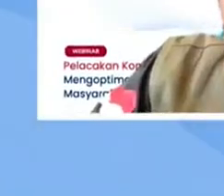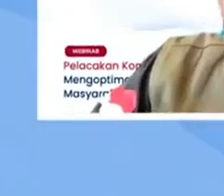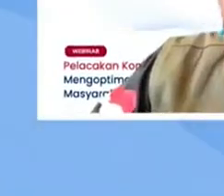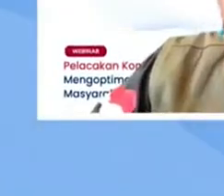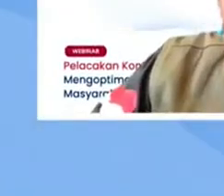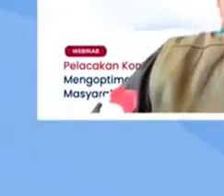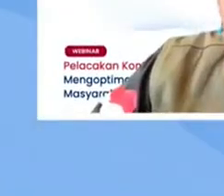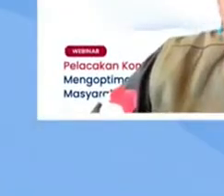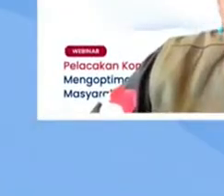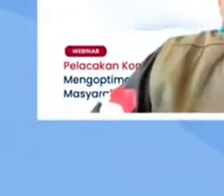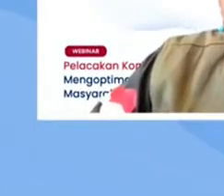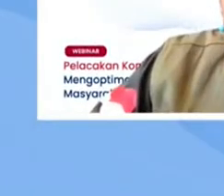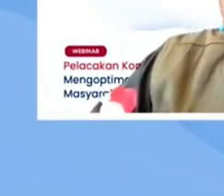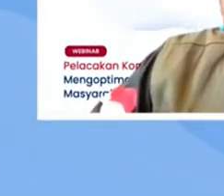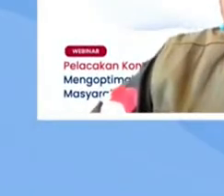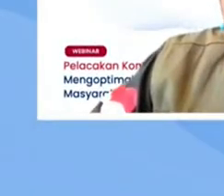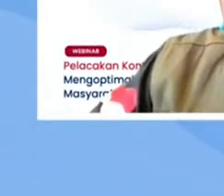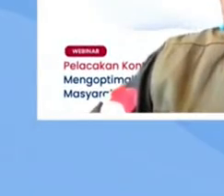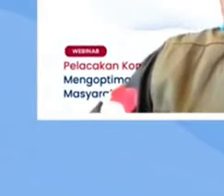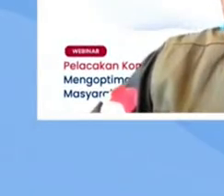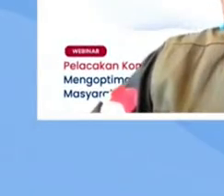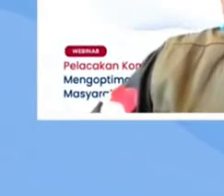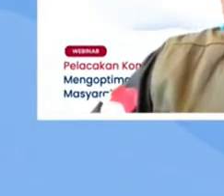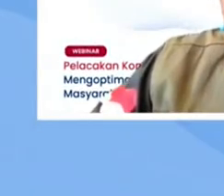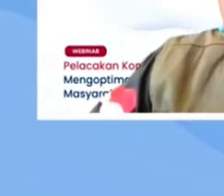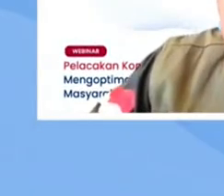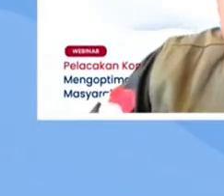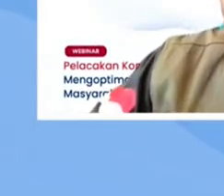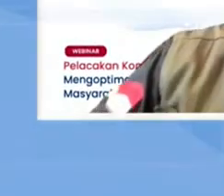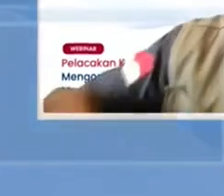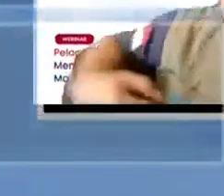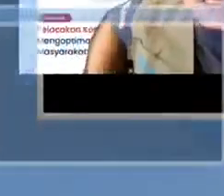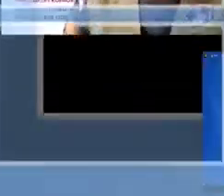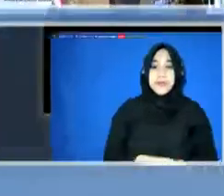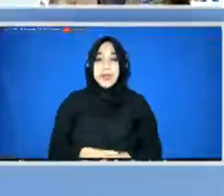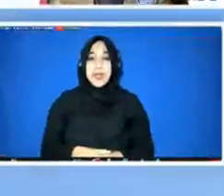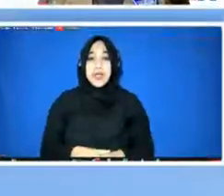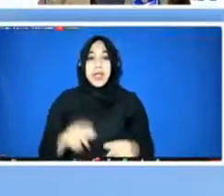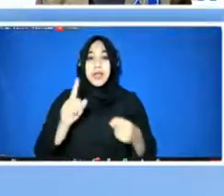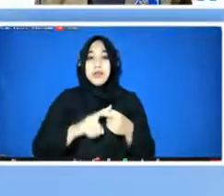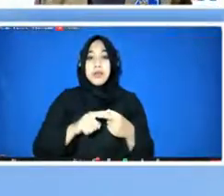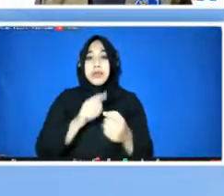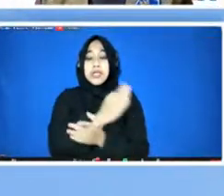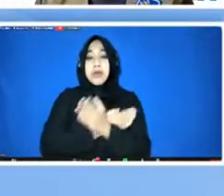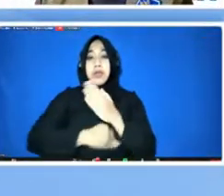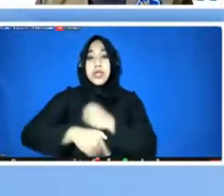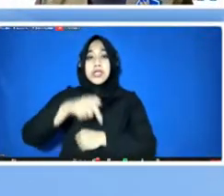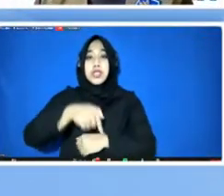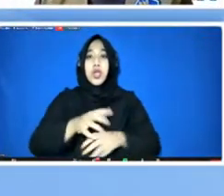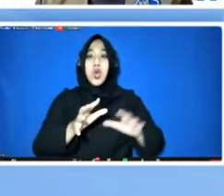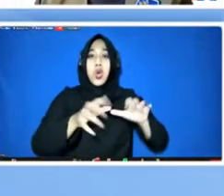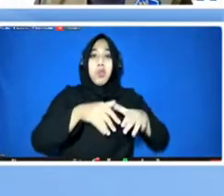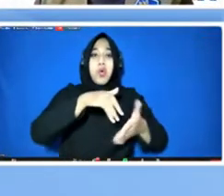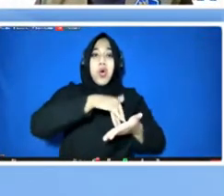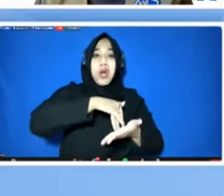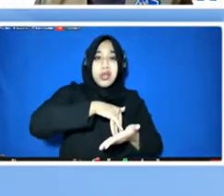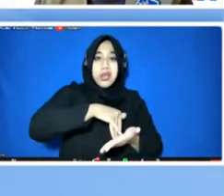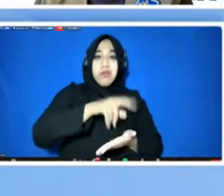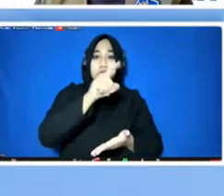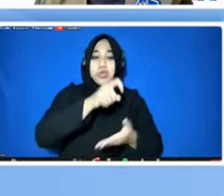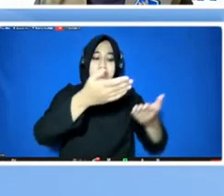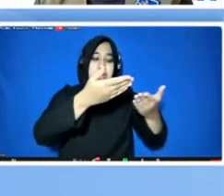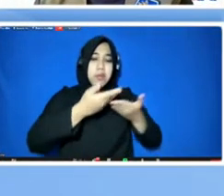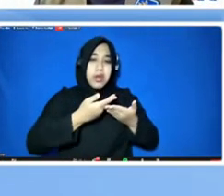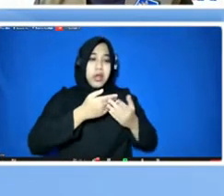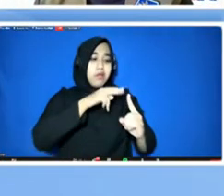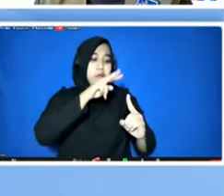pesan khusus mungkin ya. Ini kan untuk penyandang disabilitas ini salah satu kelompok rentan yang perlu mendapatkan perhatian